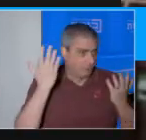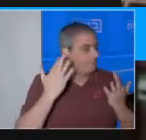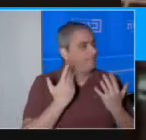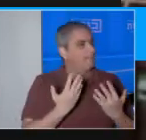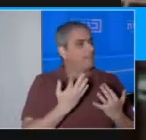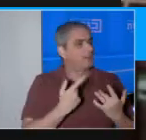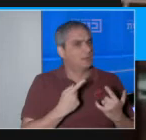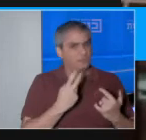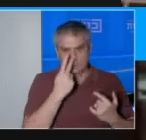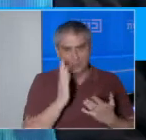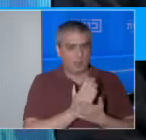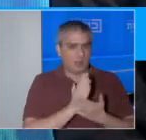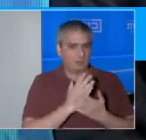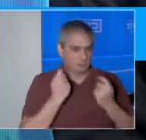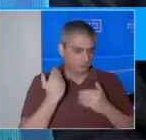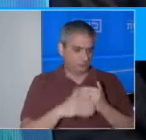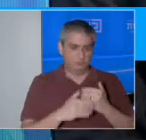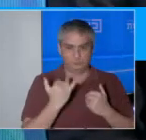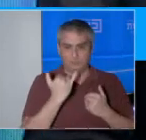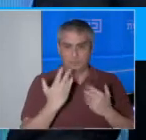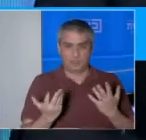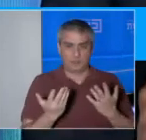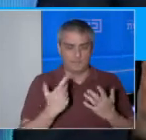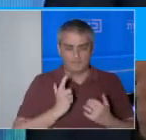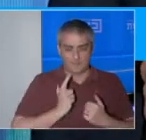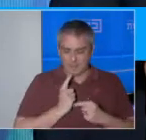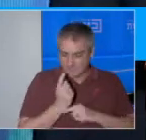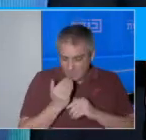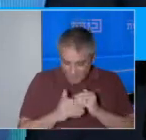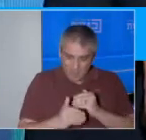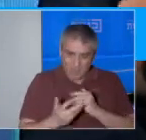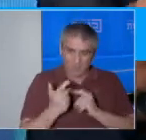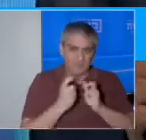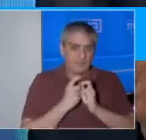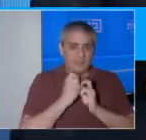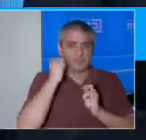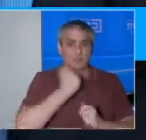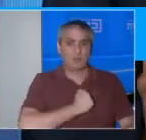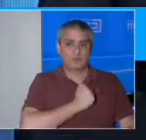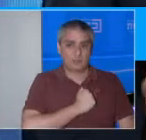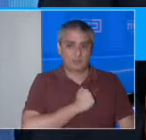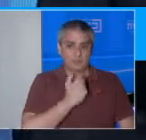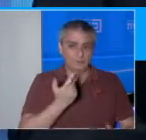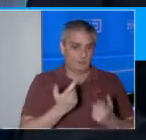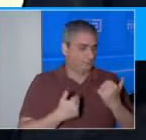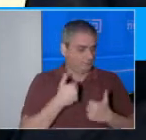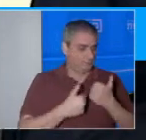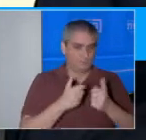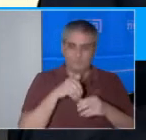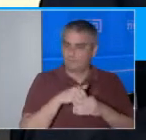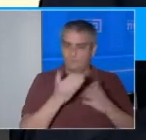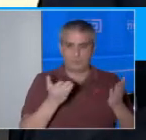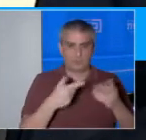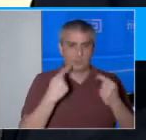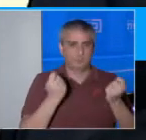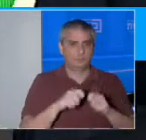מתי נראה את ההחלטה? אתה יודע, אנחנו בדרך כלל מחכים לרגע האחרון עם מפלגות הציונות הדתית שרצים כאן במסדרונות